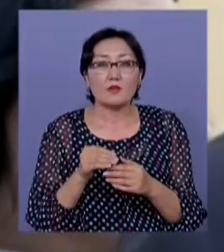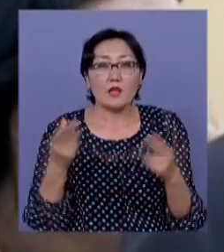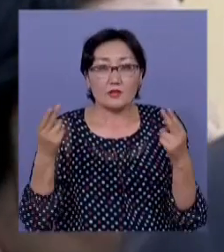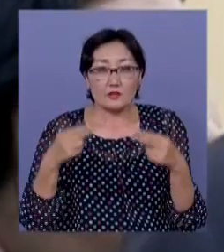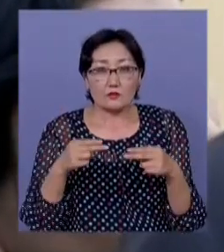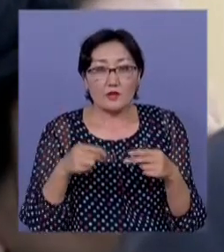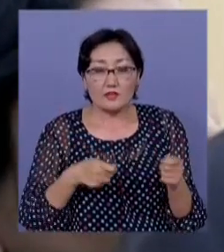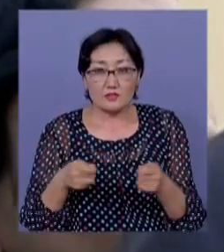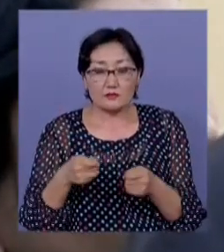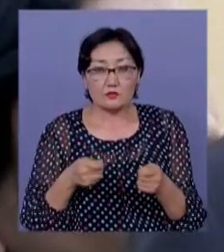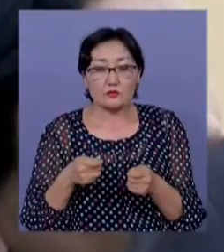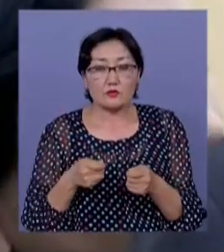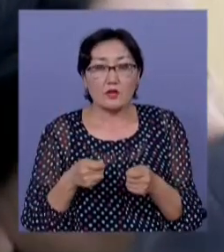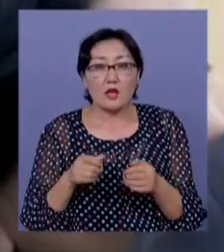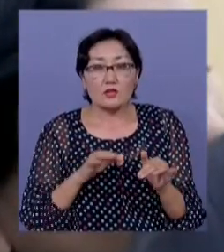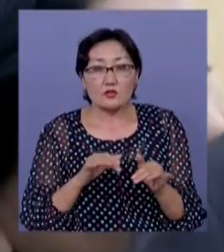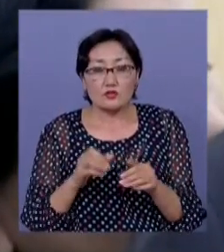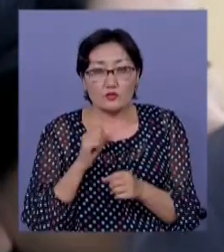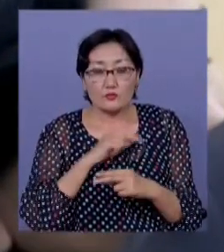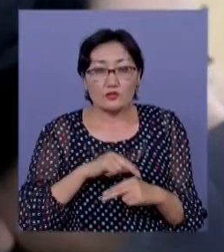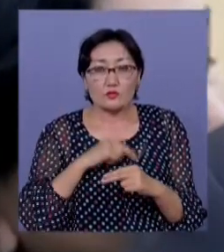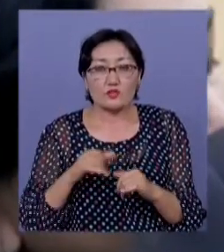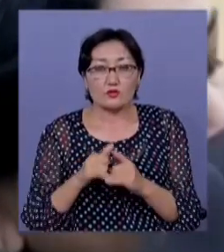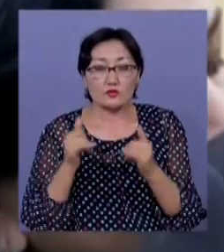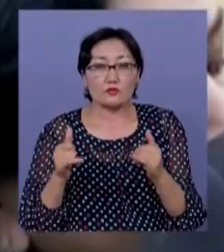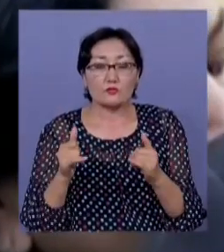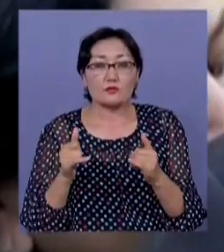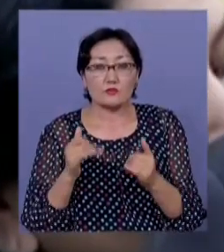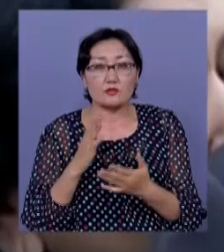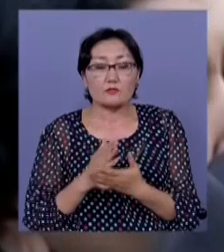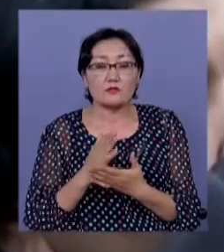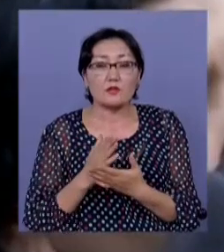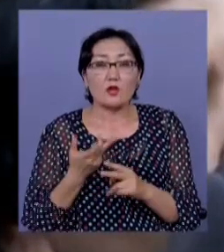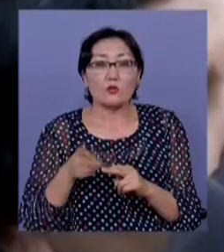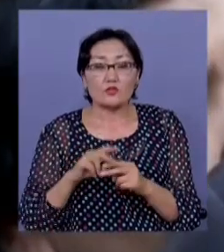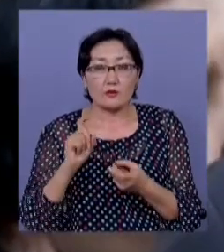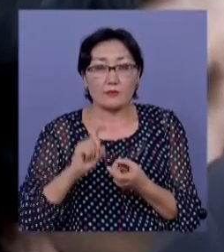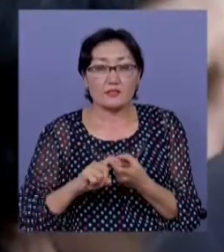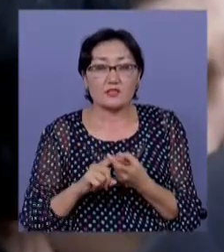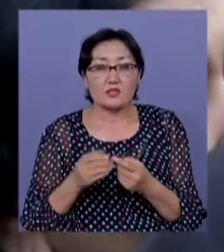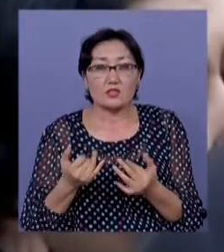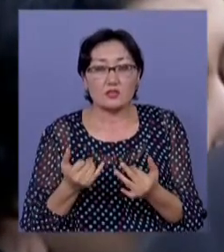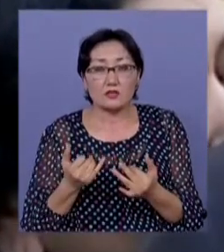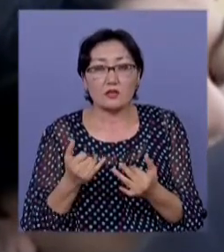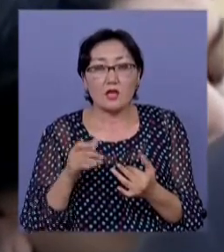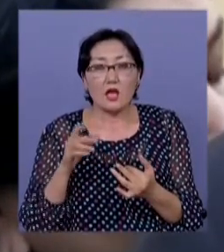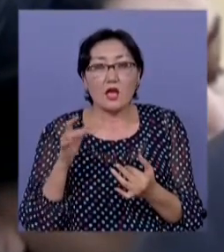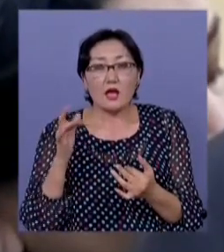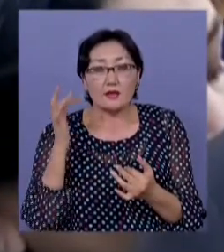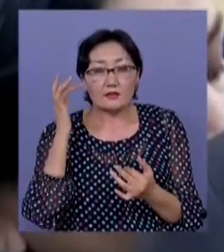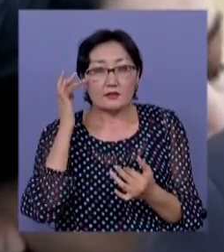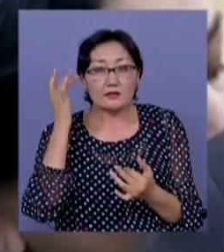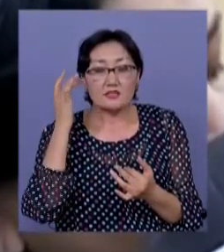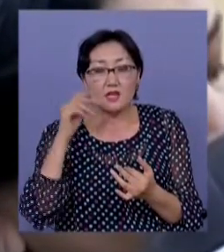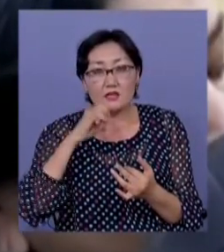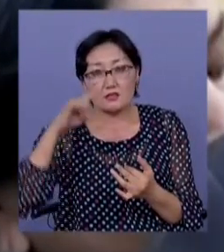кеден әкімшілендіру жұмыстарын жетілдіріп атырмыз. Осыған байланысты жаңағы анау Қырғызстан,